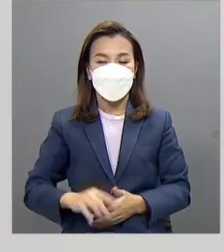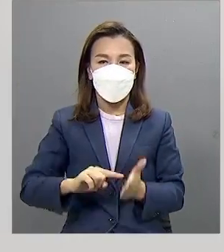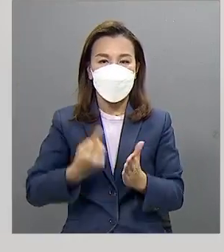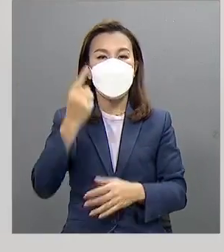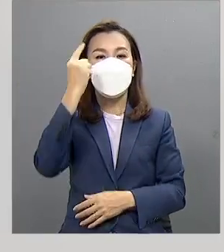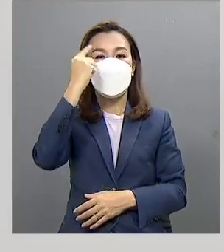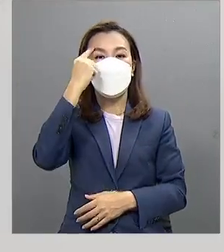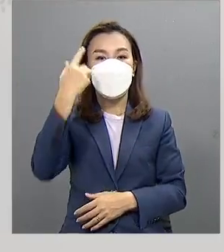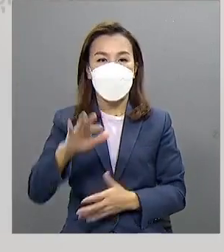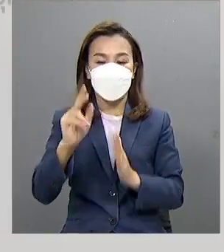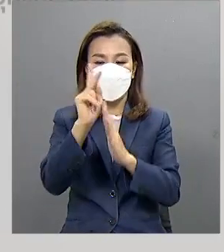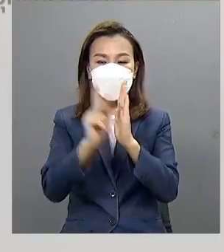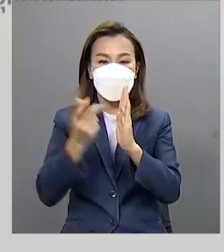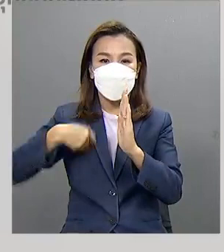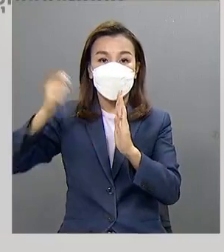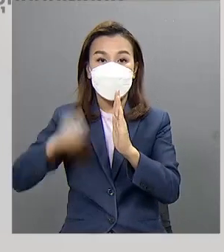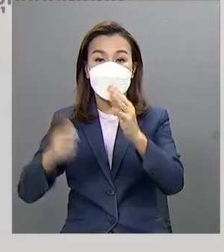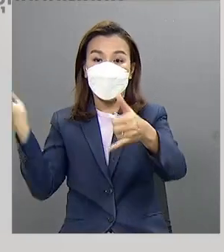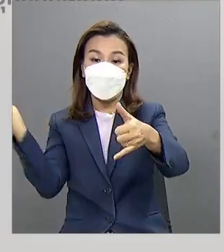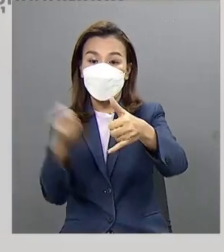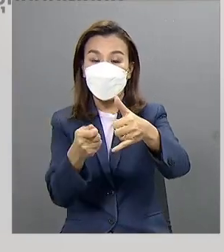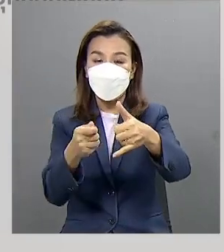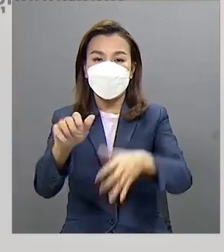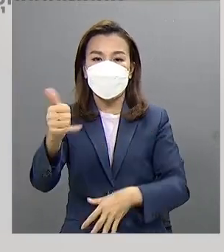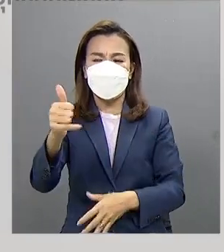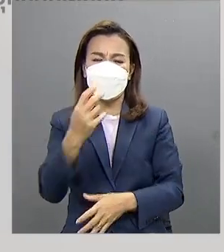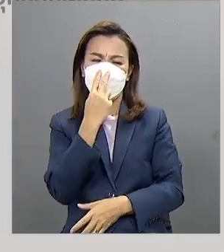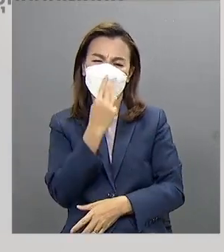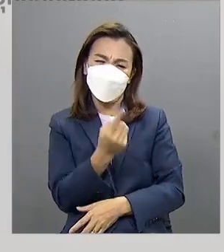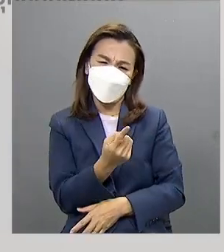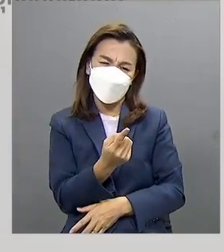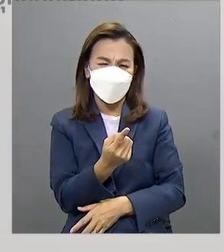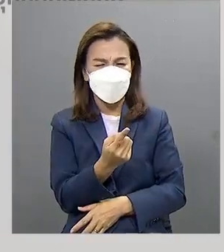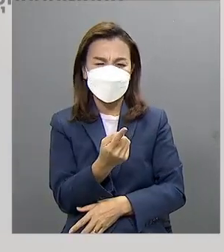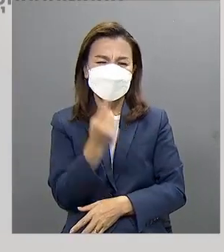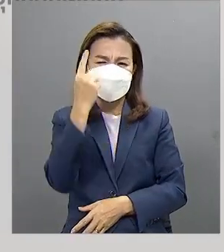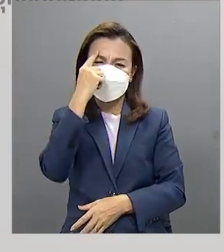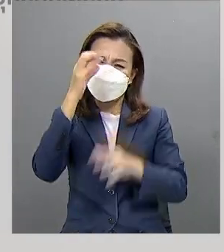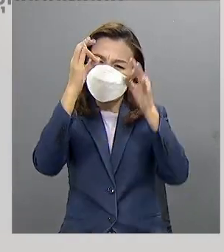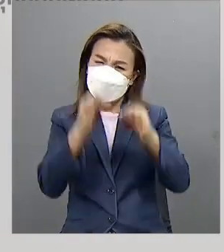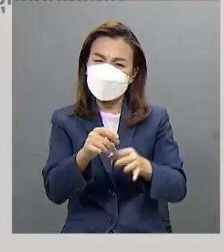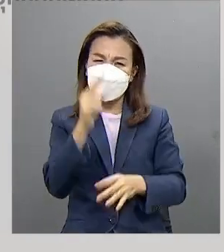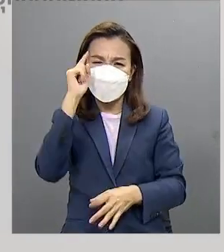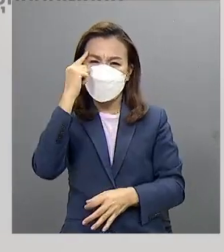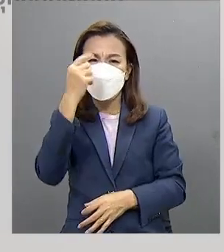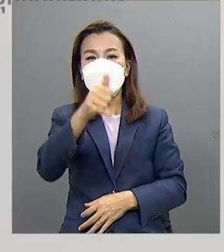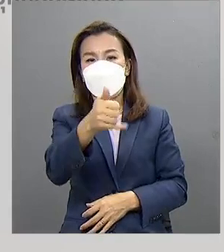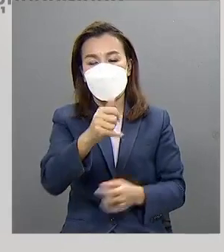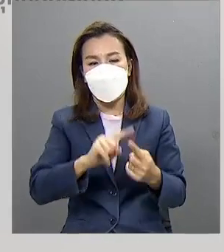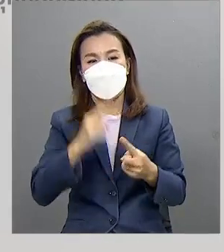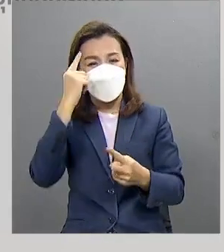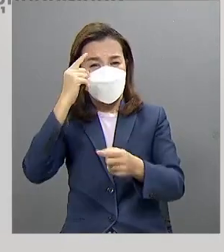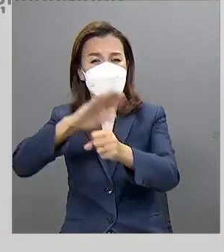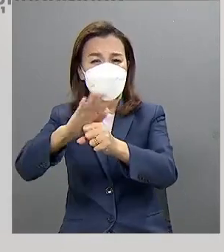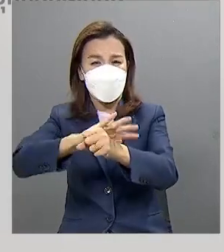ครับก็อาจจะไม่ลงโทษก็ได้ถ้าดูว่าเอ้ยเด็กคนนี้อาจจะแบบยังไม่รู้จักผิดชอบชั่วดีจริงๆก็ได้หรือคิดว่าเขาพอรู้แล้วนะครับศาลก็